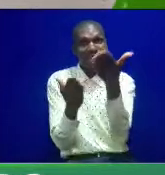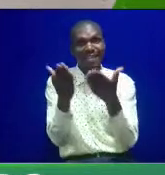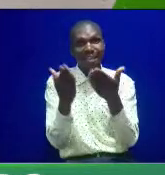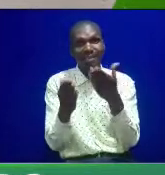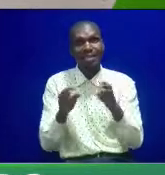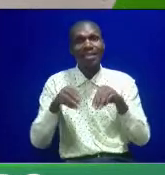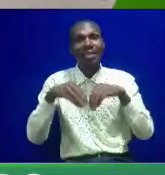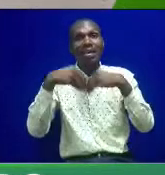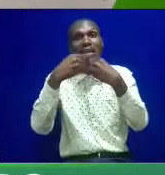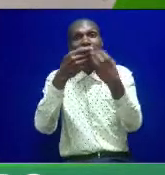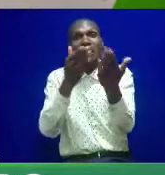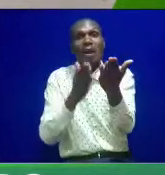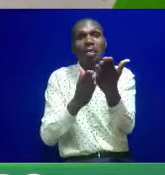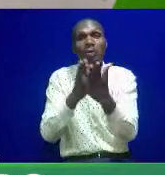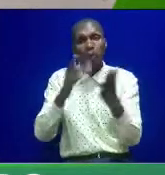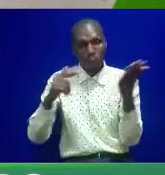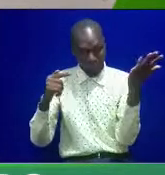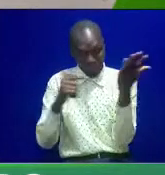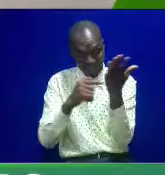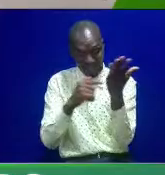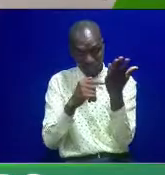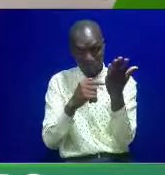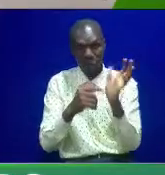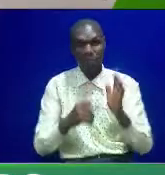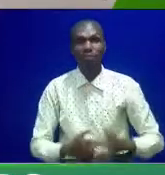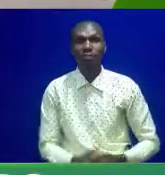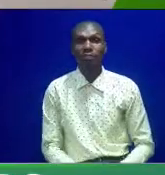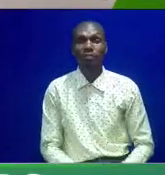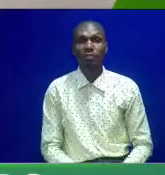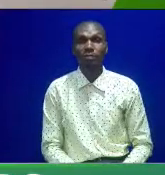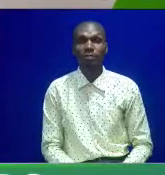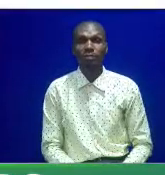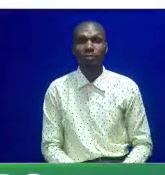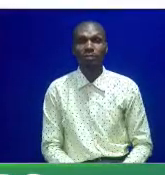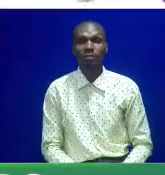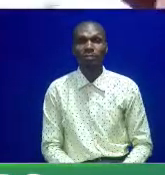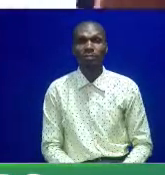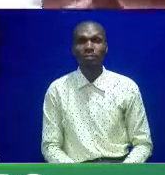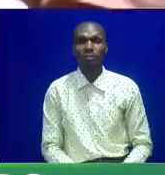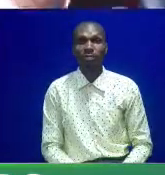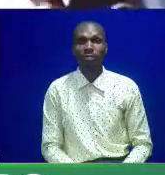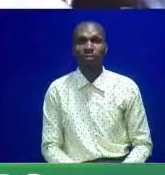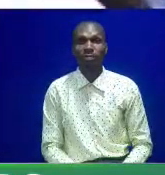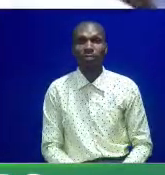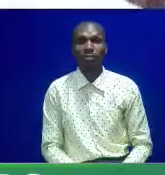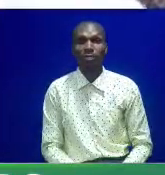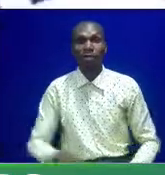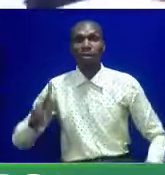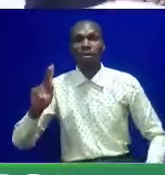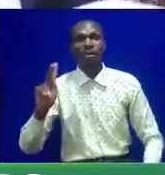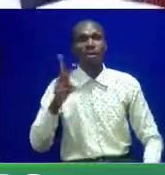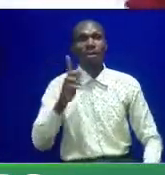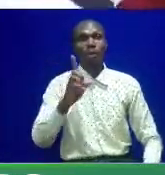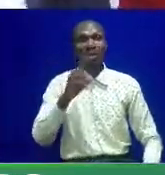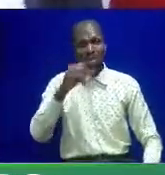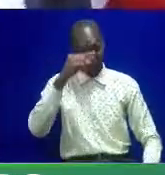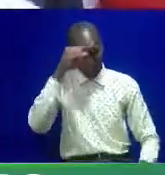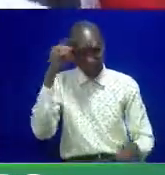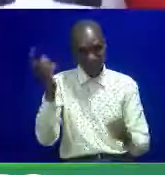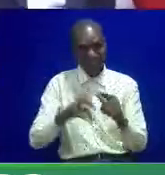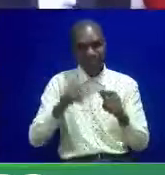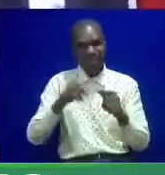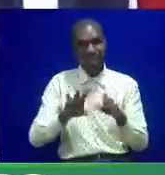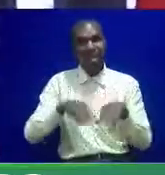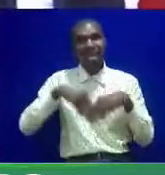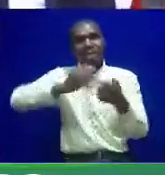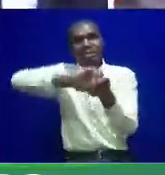kuhetera ase nchera yekerero roboti uruwa senchera yubo ikiranu. Serikali ya Kenya kwanza ni chikoenekia ni ya retire